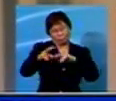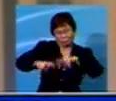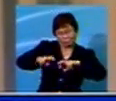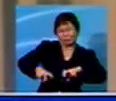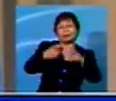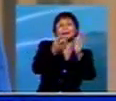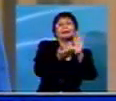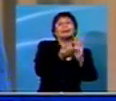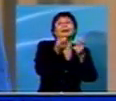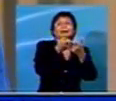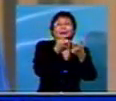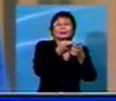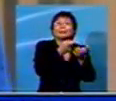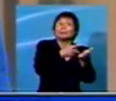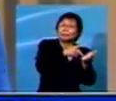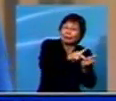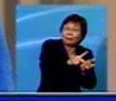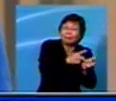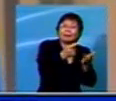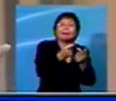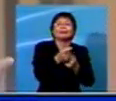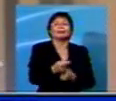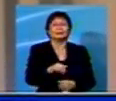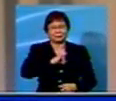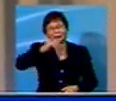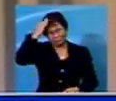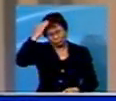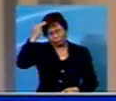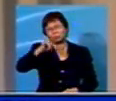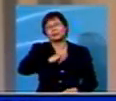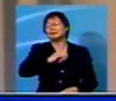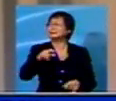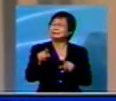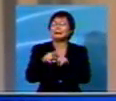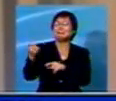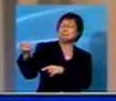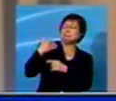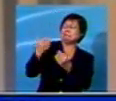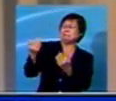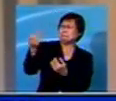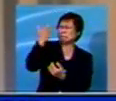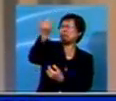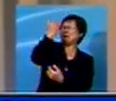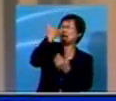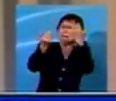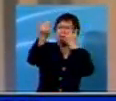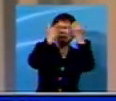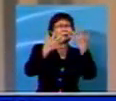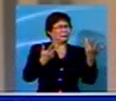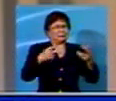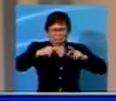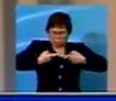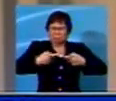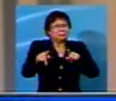tarif walaupun saya tahu Dan saya juga terima bukan tuan-an yang terima bahangnya Saya